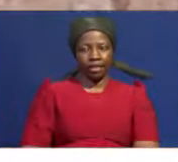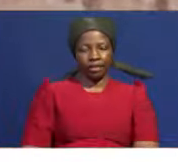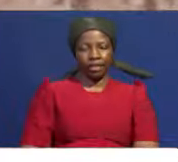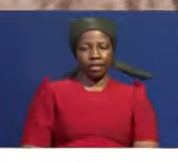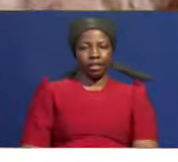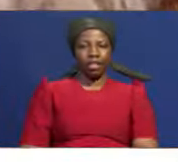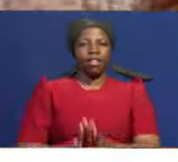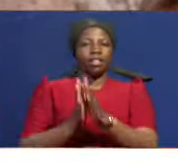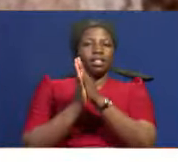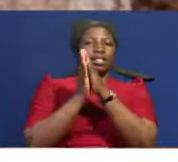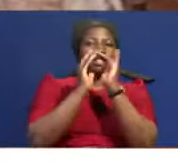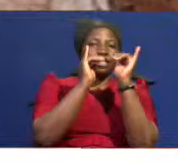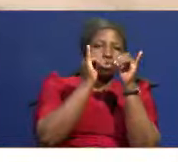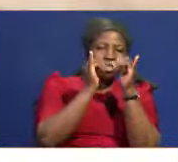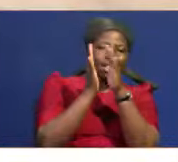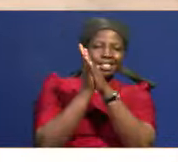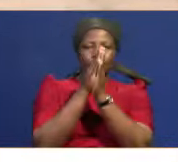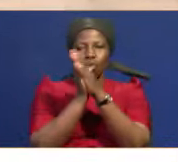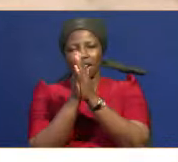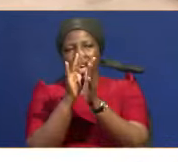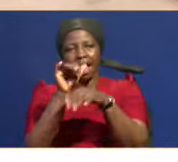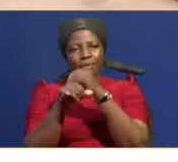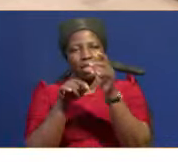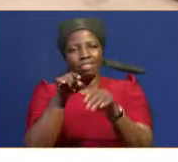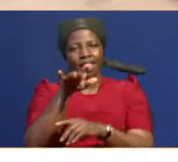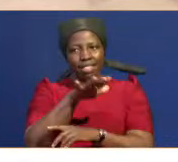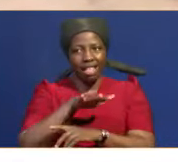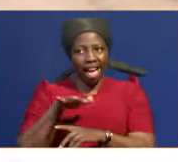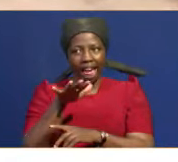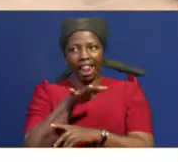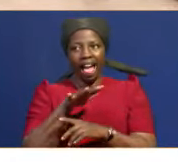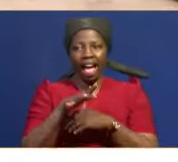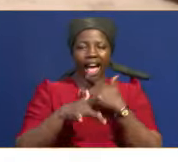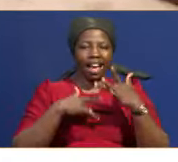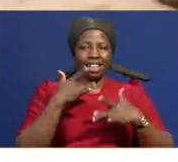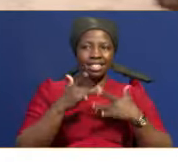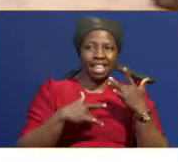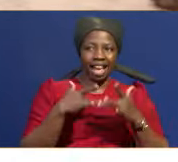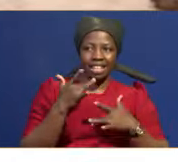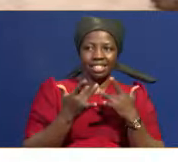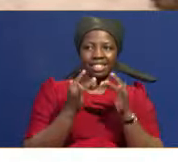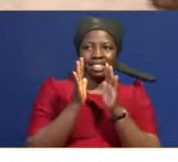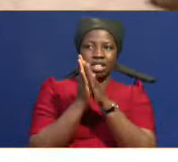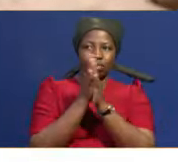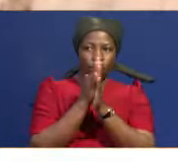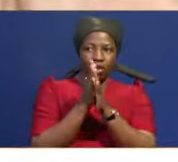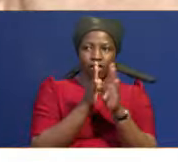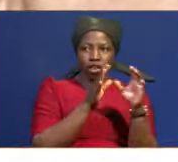Hadithi kuhusu eneo hili zinasisimua ngano za jamii zinazoishi katika eneo hili.